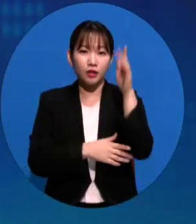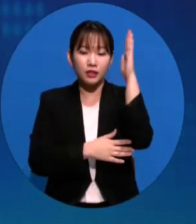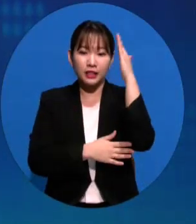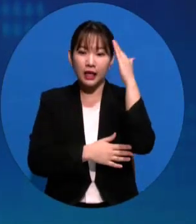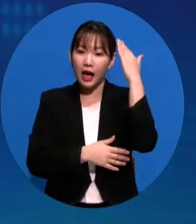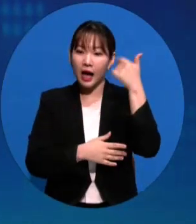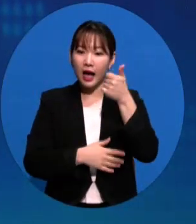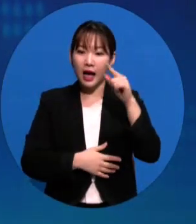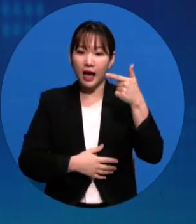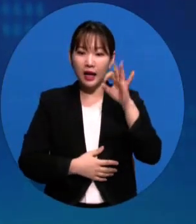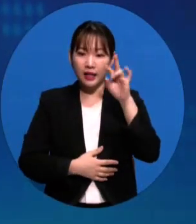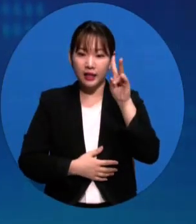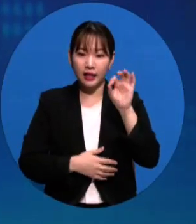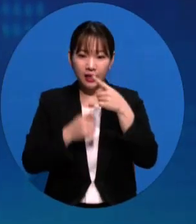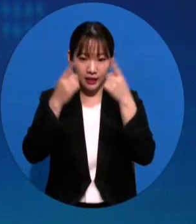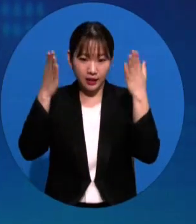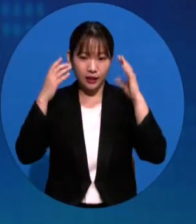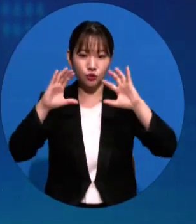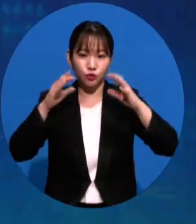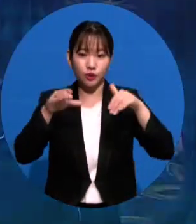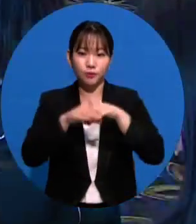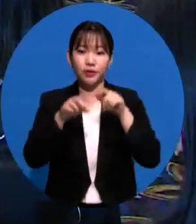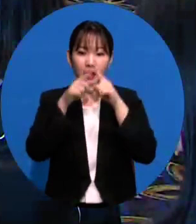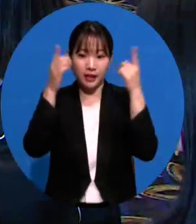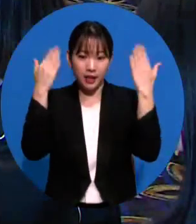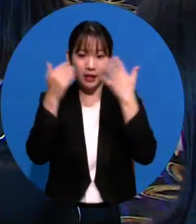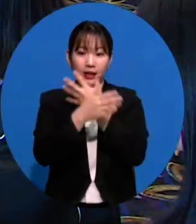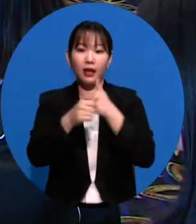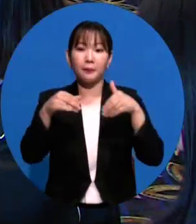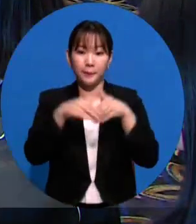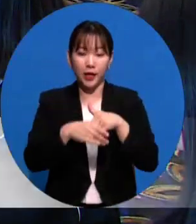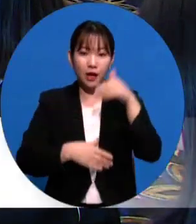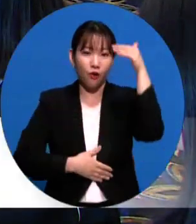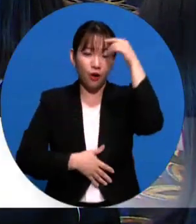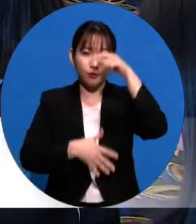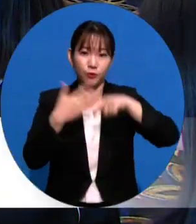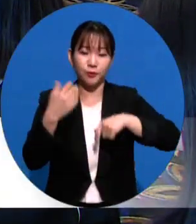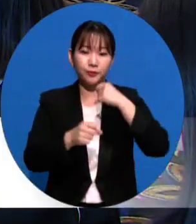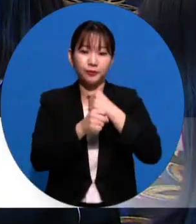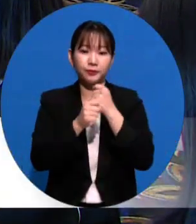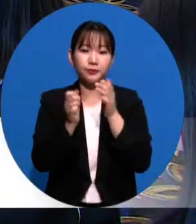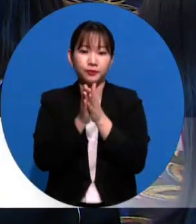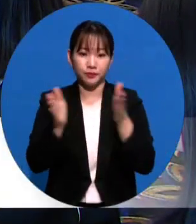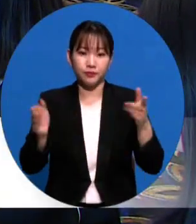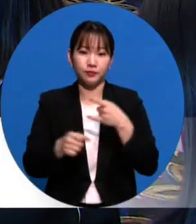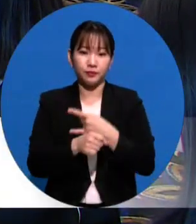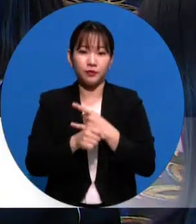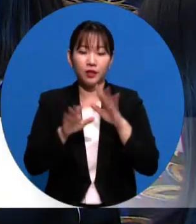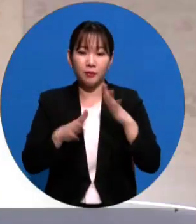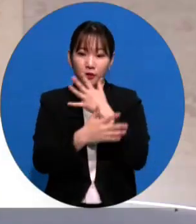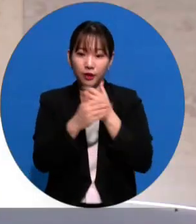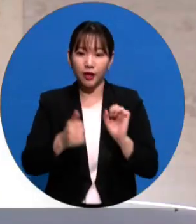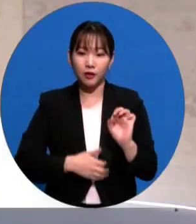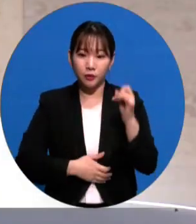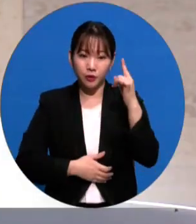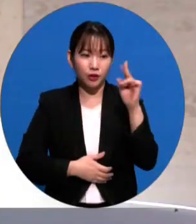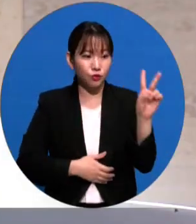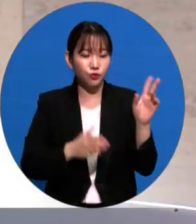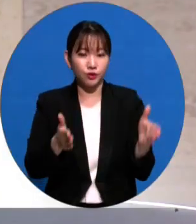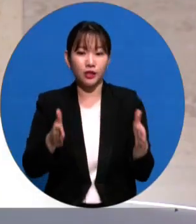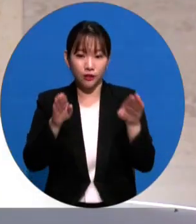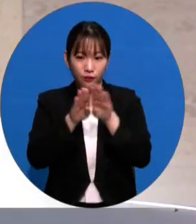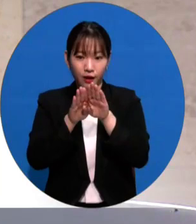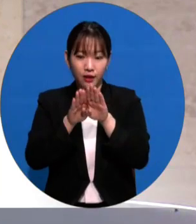목포시가 한양대 국제문화대학과 협약을 맺고 관광 콘텐츠 개발에 나섭니다 이번 협약을 통해 양